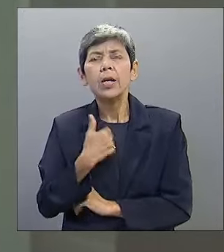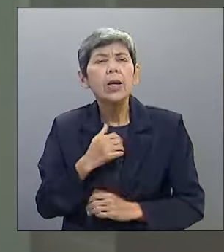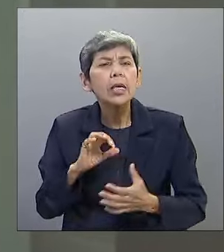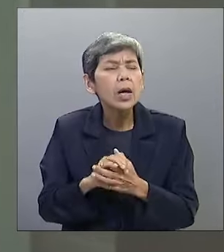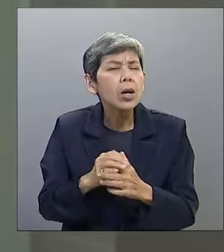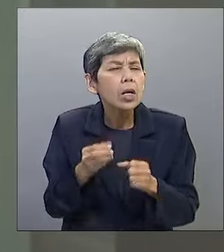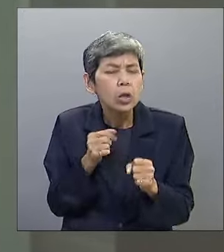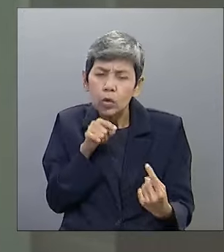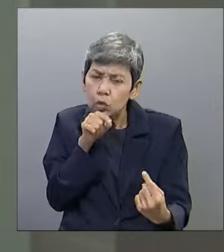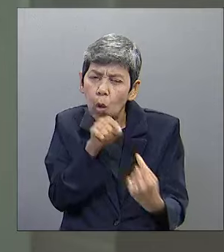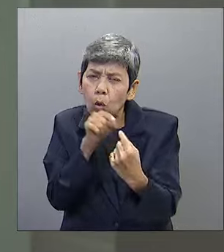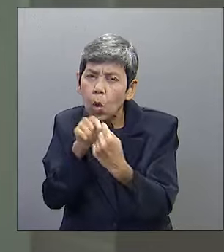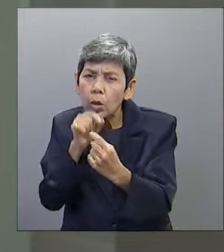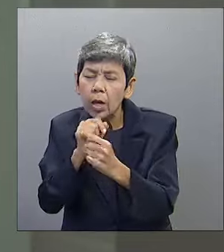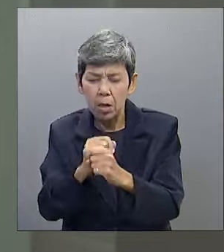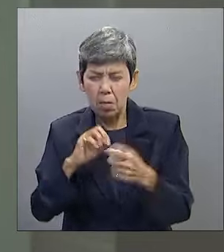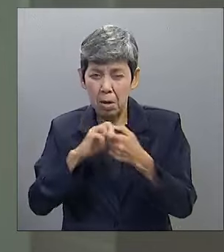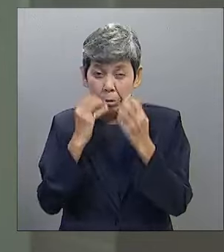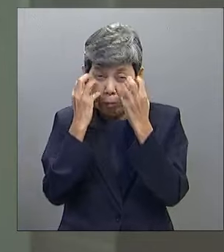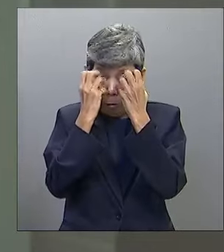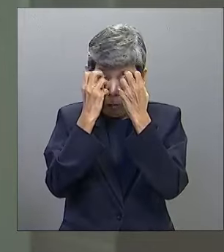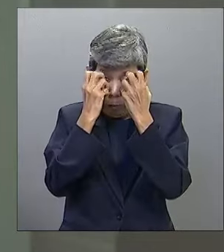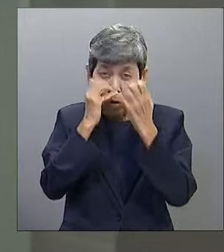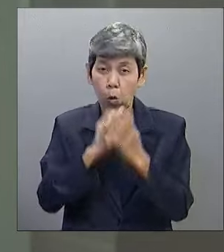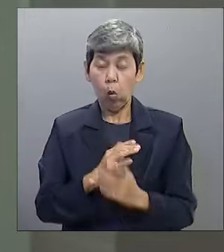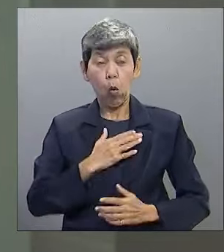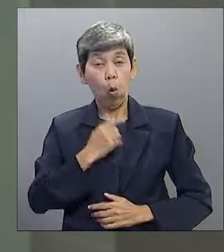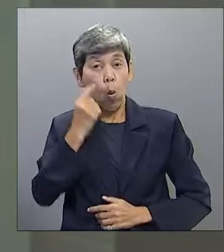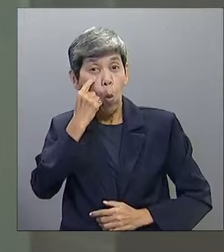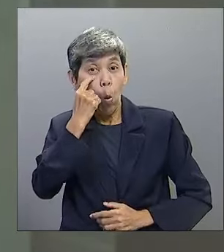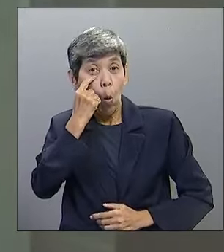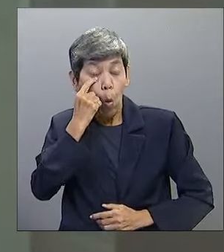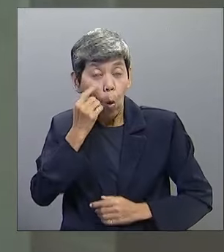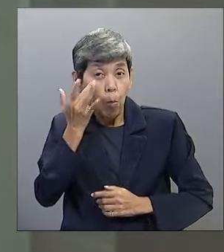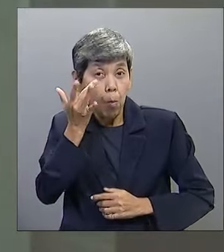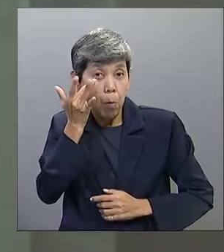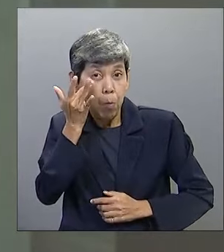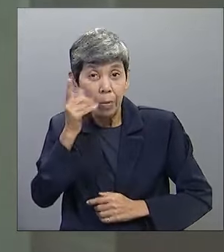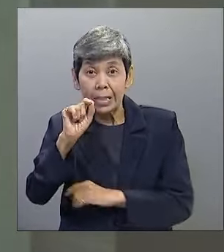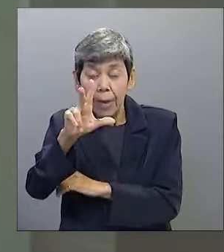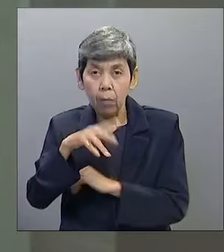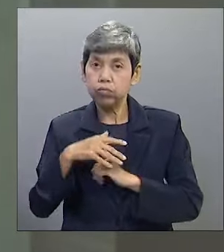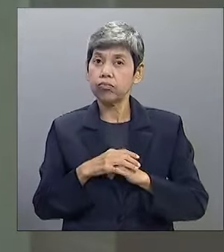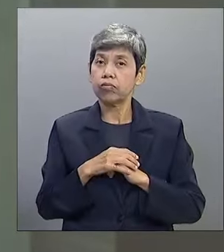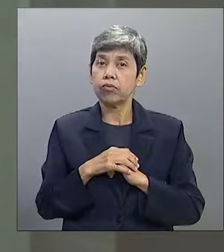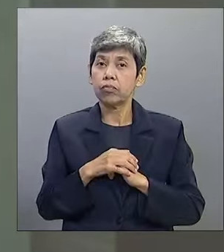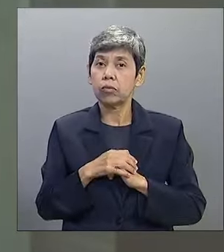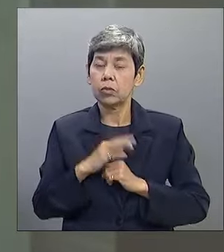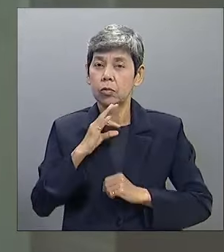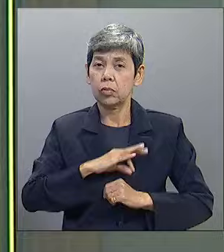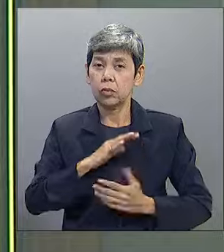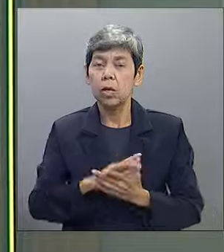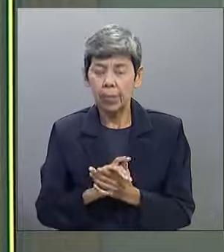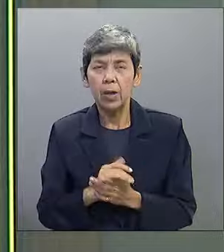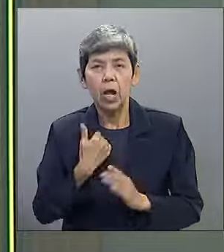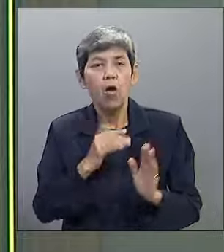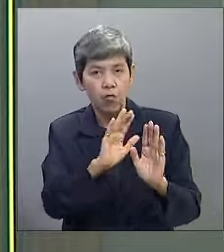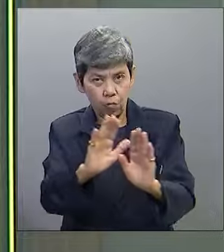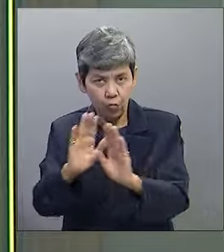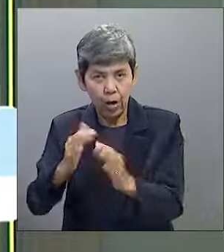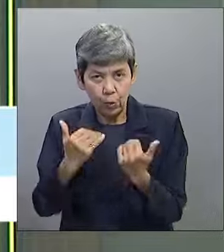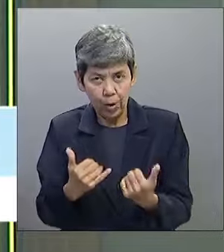ย่างถูกวิธีจะได้ไม่เกิดกรณีเคสแบบนี้ตกใจมาก23อันโอ้โหอยู่ไปได้ยังไงเนี่ยเหนื่อยมาก ครับก็คงต้องฝากนะ